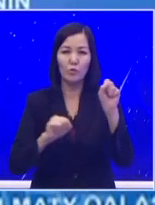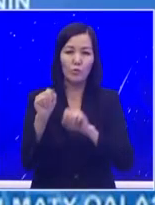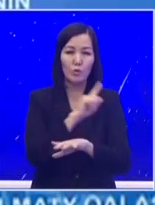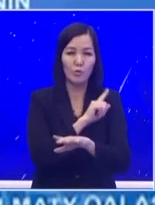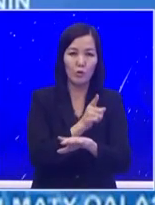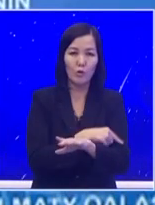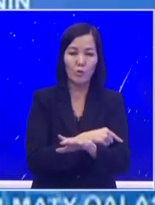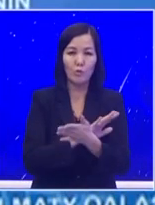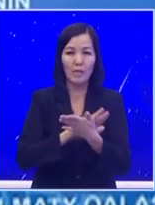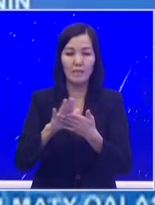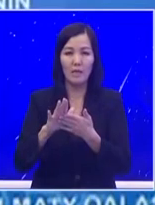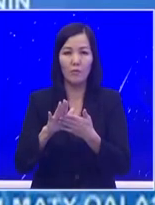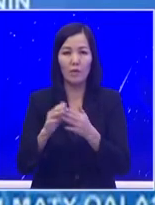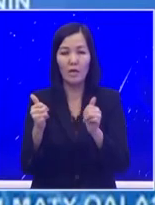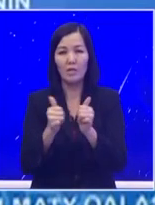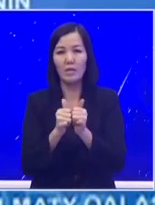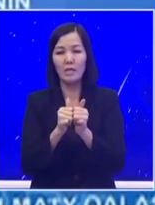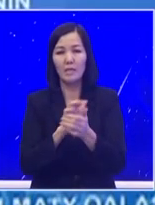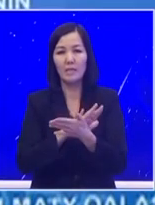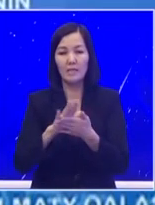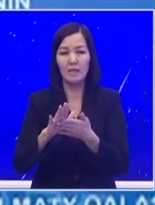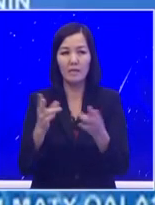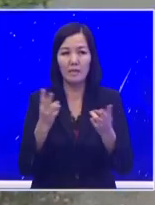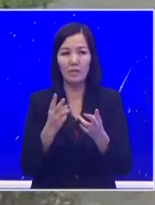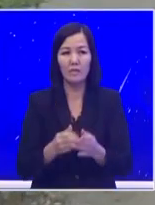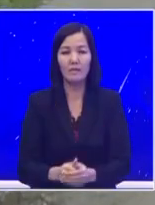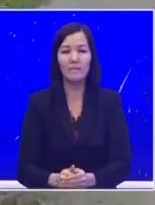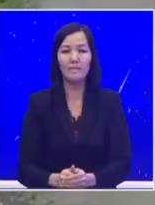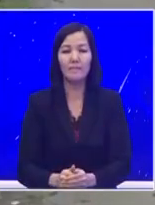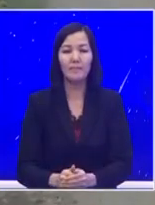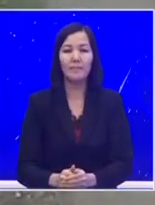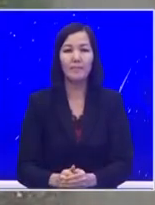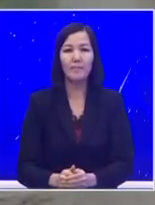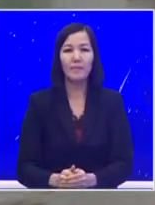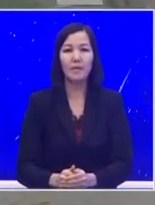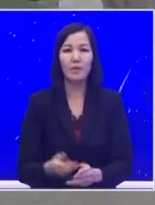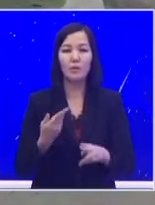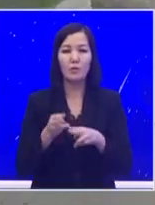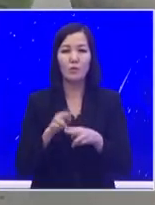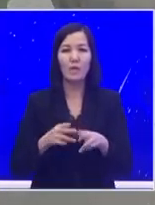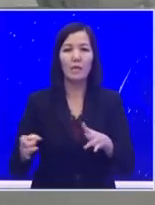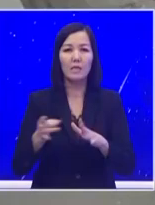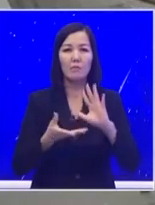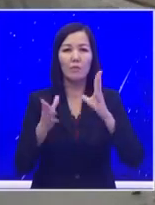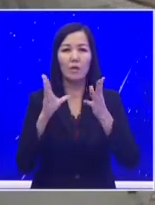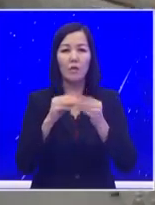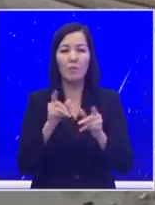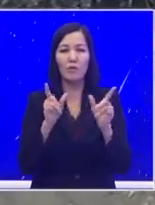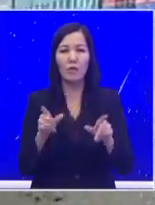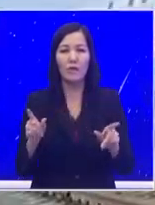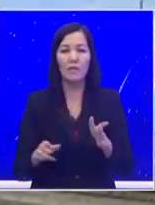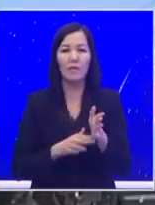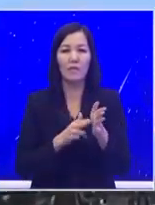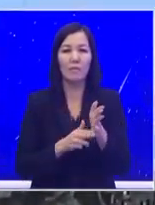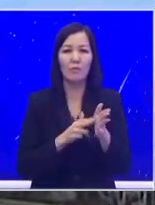күшейту және іргелес аумақтарды санитарлық тазалау. Сондай-ақ республика бойынша жолаушылардың темір